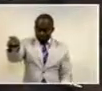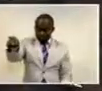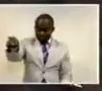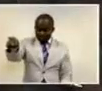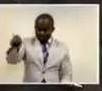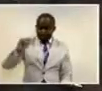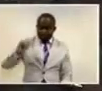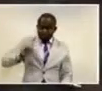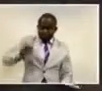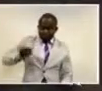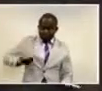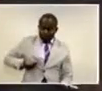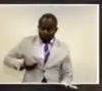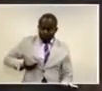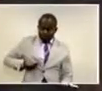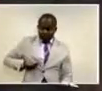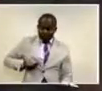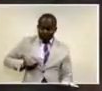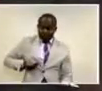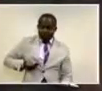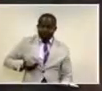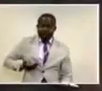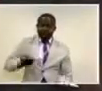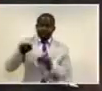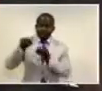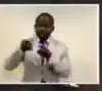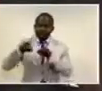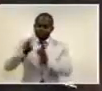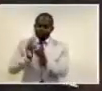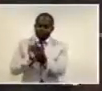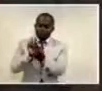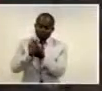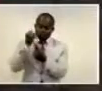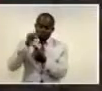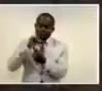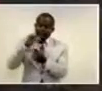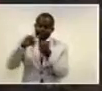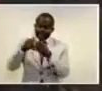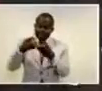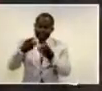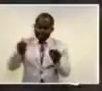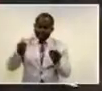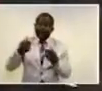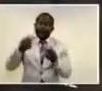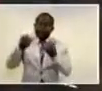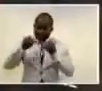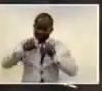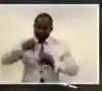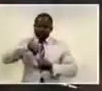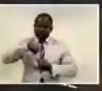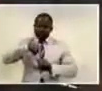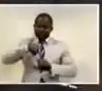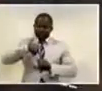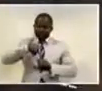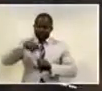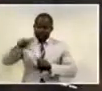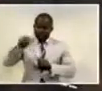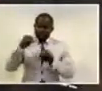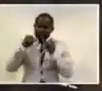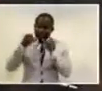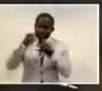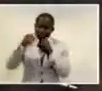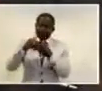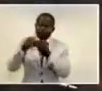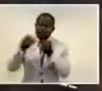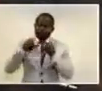Uwo mudamu aguhe umuhe uburyo azakugeraho niba aramuka batabikemuye azambwire. Bazakubwira